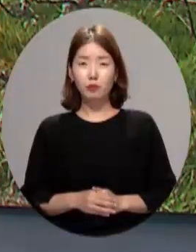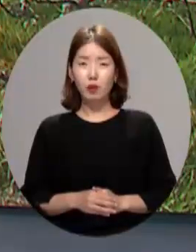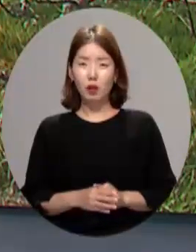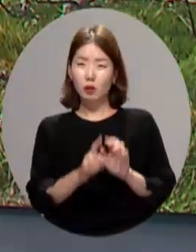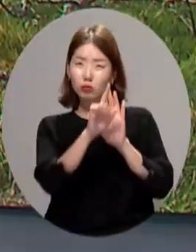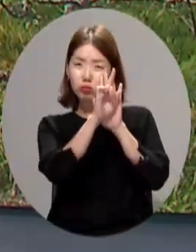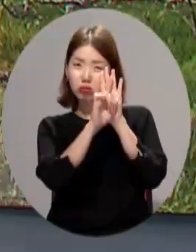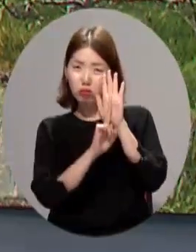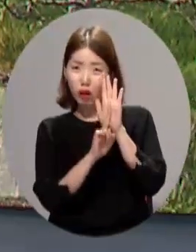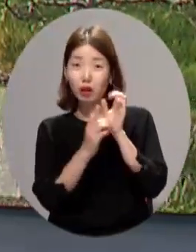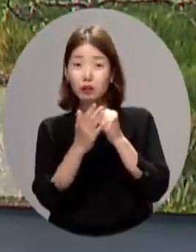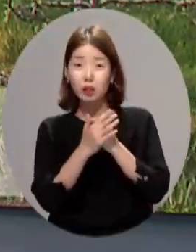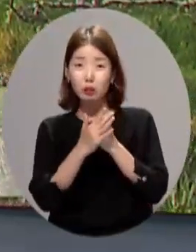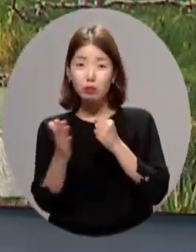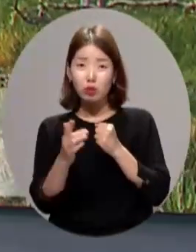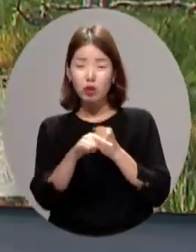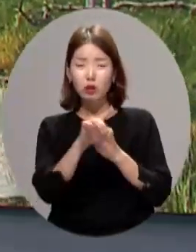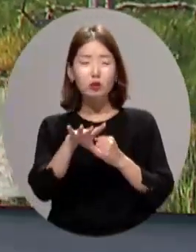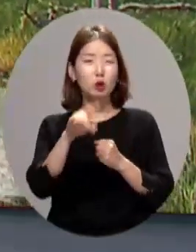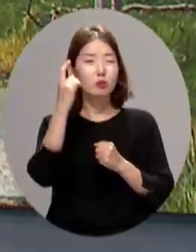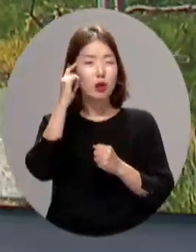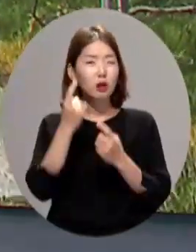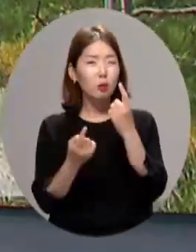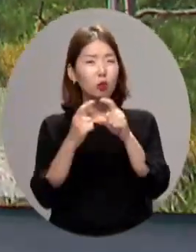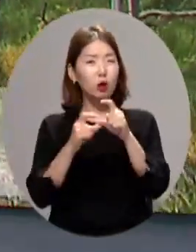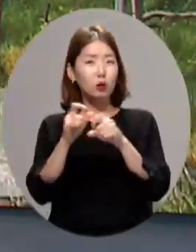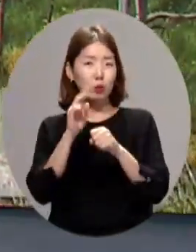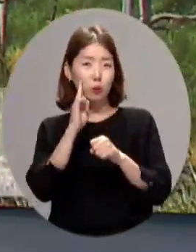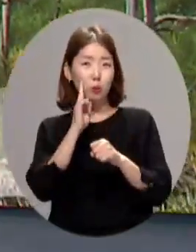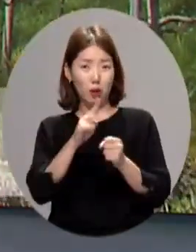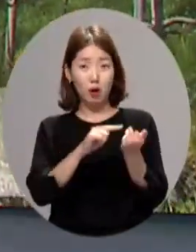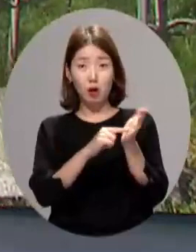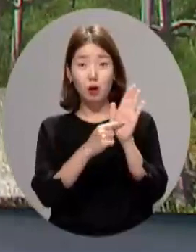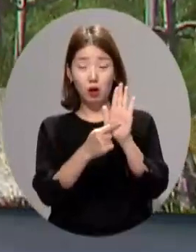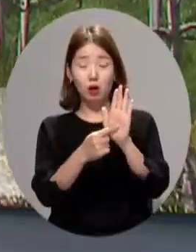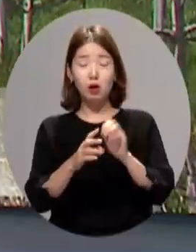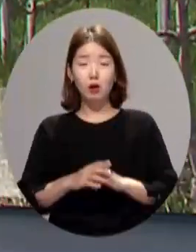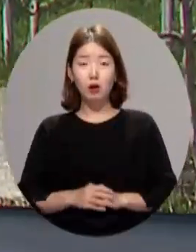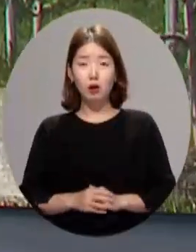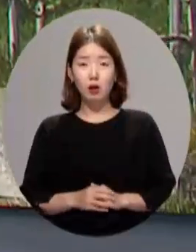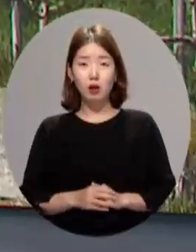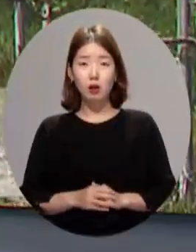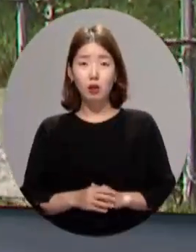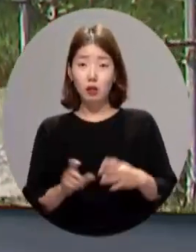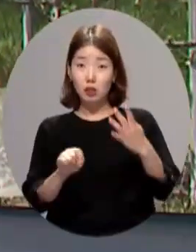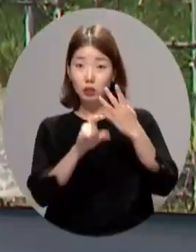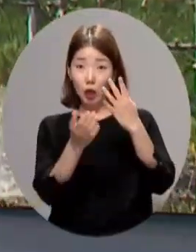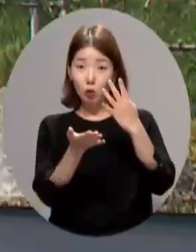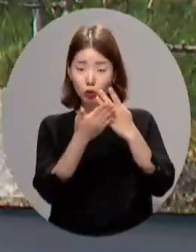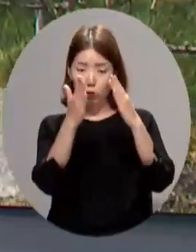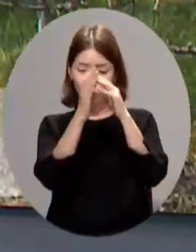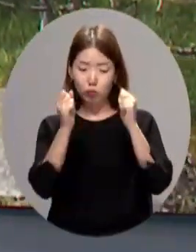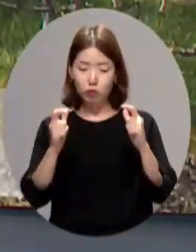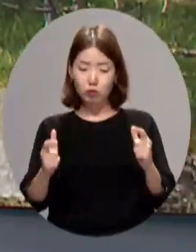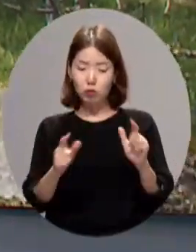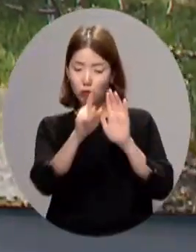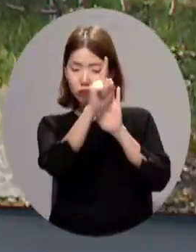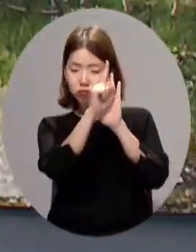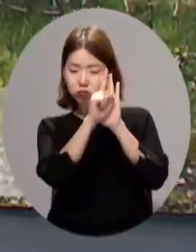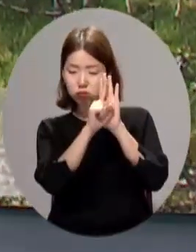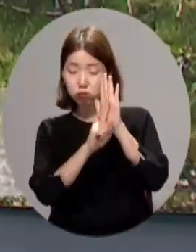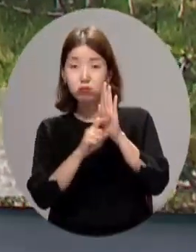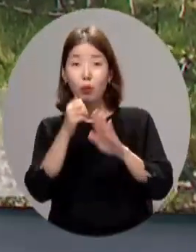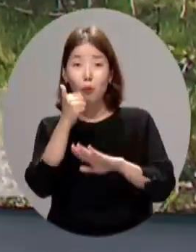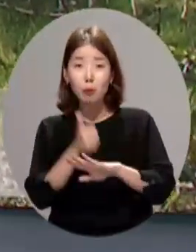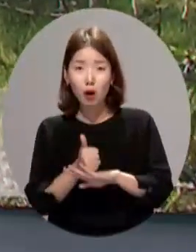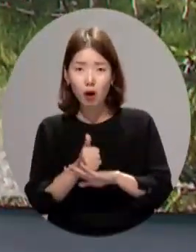이상저온으로 인한 농작물 피해가 당초 예상보다 매우 심각한 것으로 나타났습니다. 지난달 초 전라북도를 엄습한 저온 피해